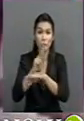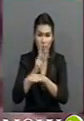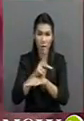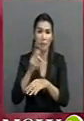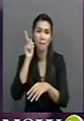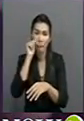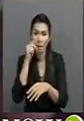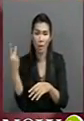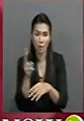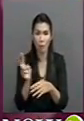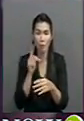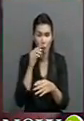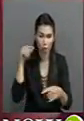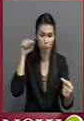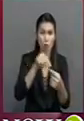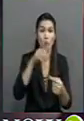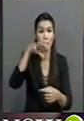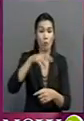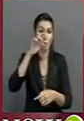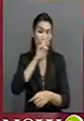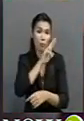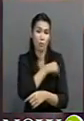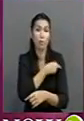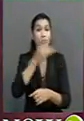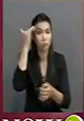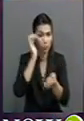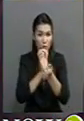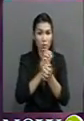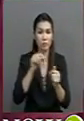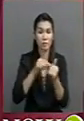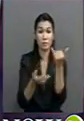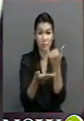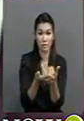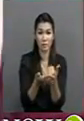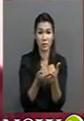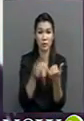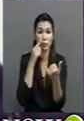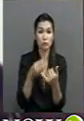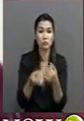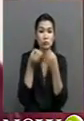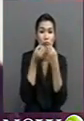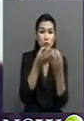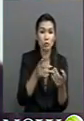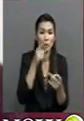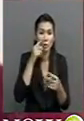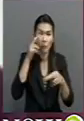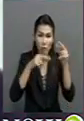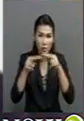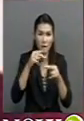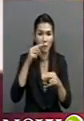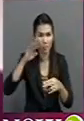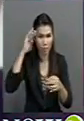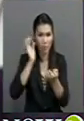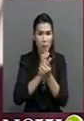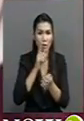ติเวชวิทยาของโรงพยาบาลตำรวจครับนำศพของคุณธัญญนัยมาส่งชันสูตรแพทย์ก็คาดการว่าเดี๋ยวค